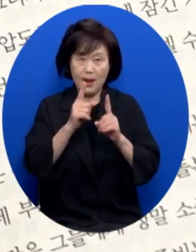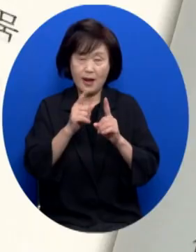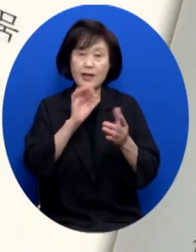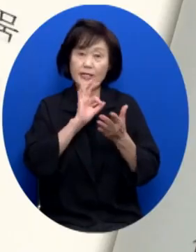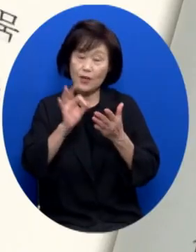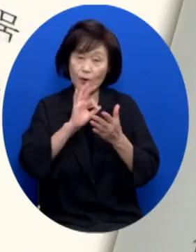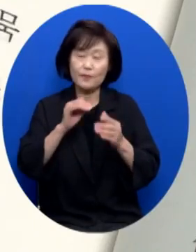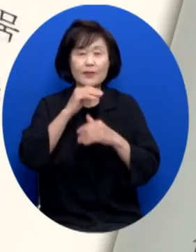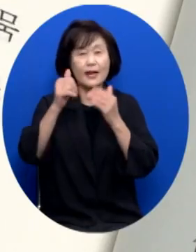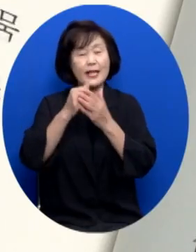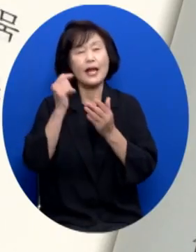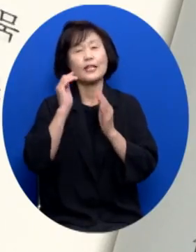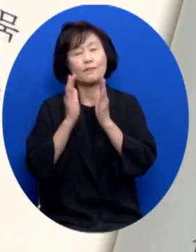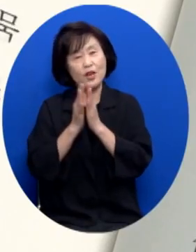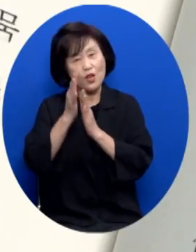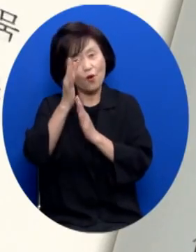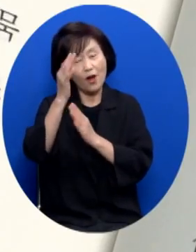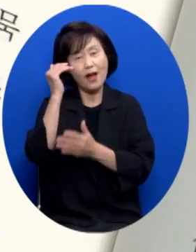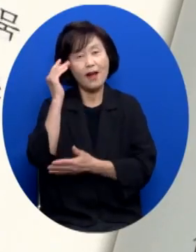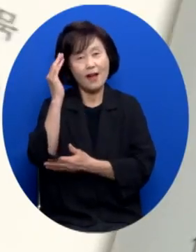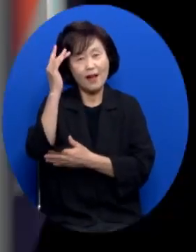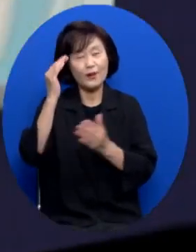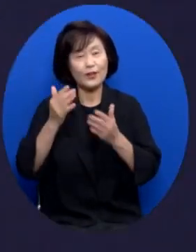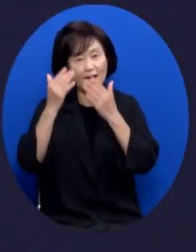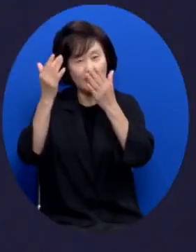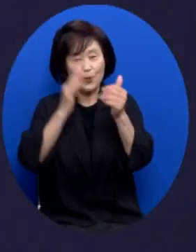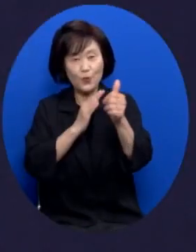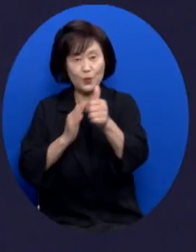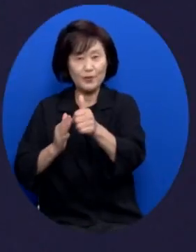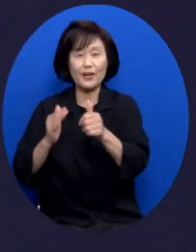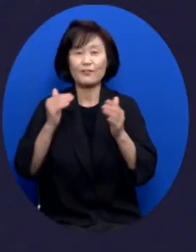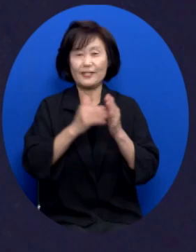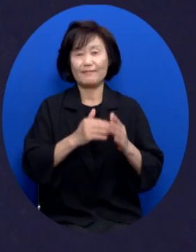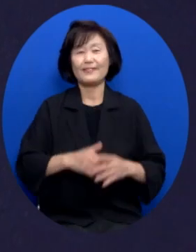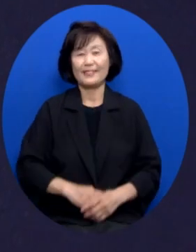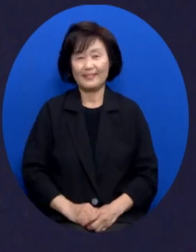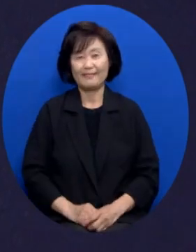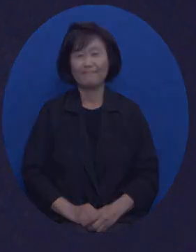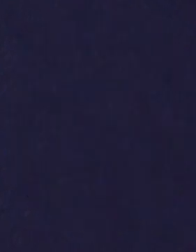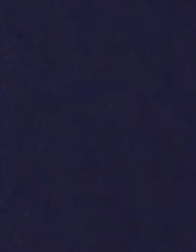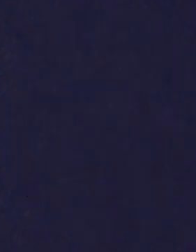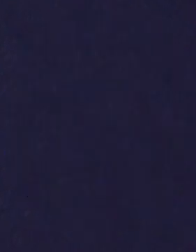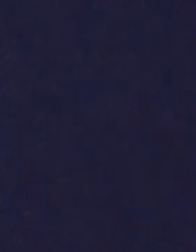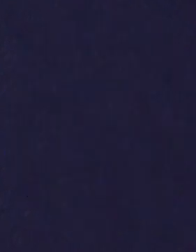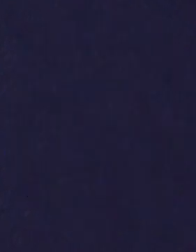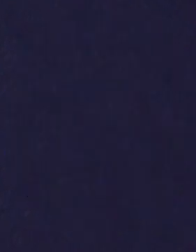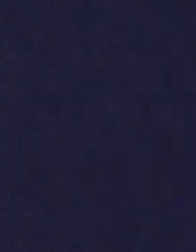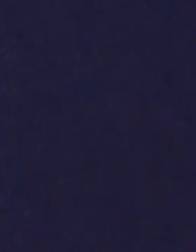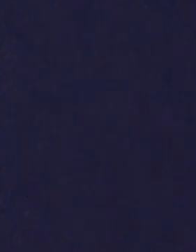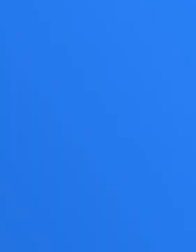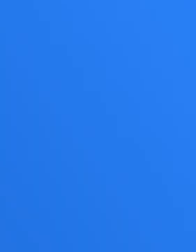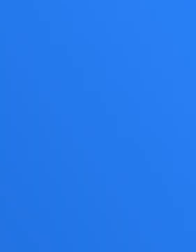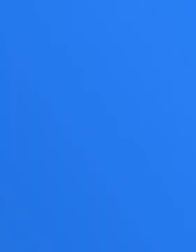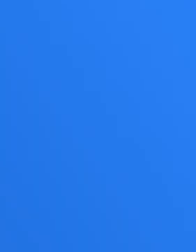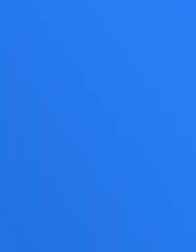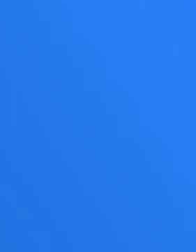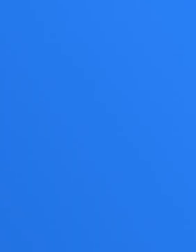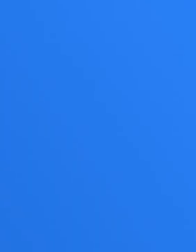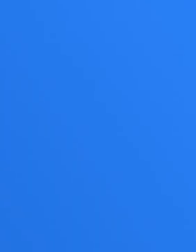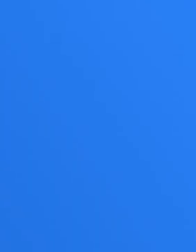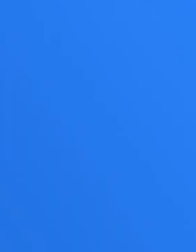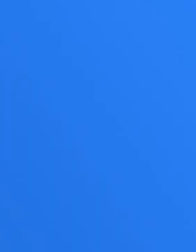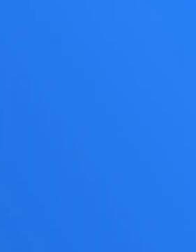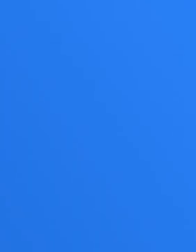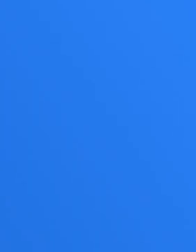하나님을 영화롭게 하자고 권면합니다. 지금까지 한 주간의 문화가 소식이었습니다.